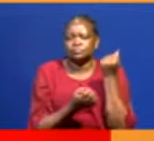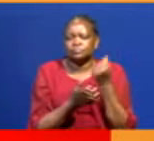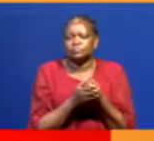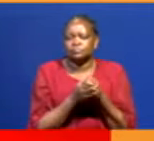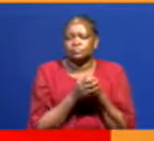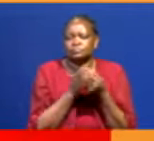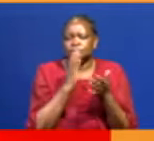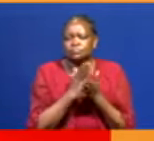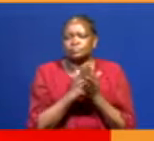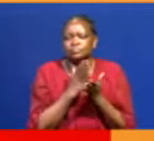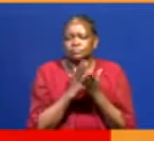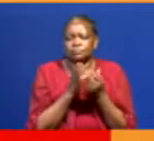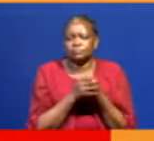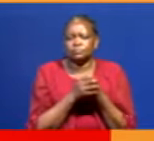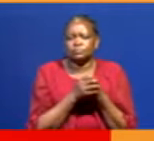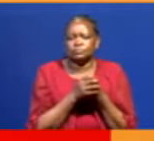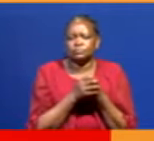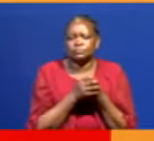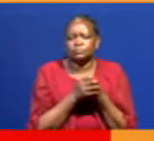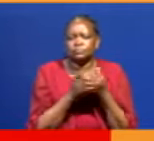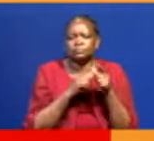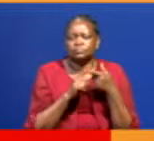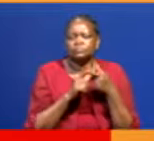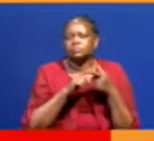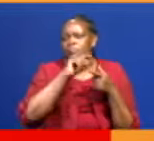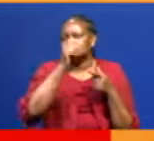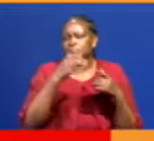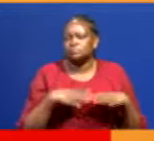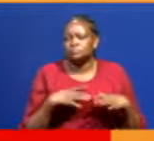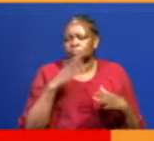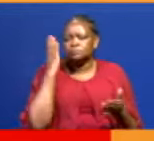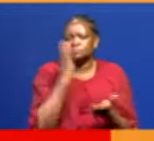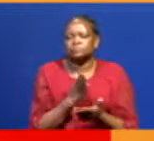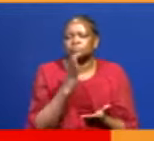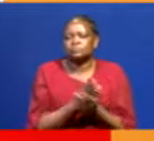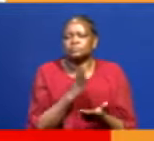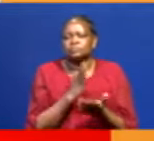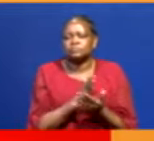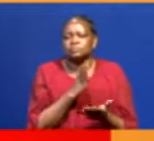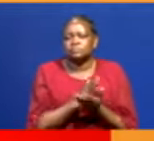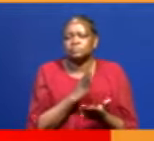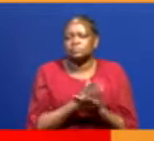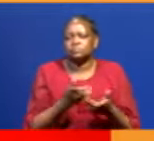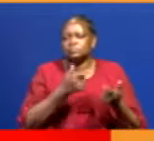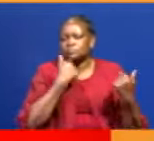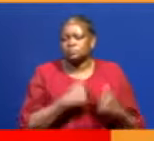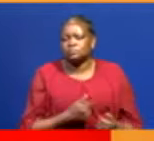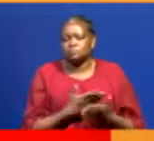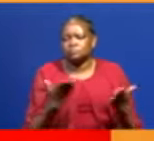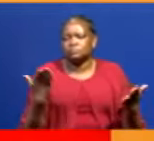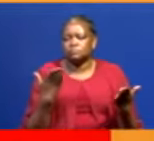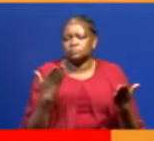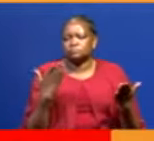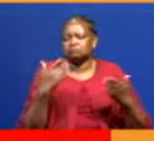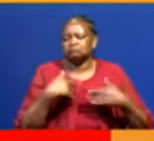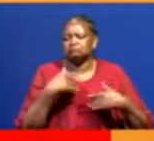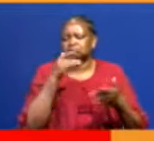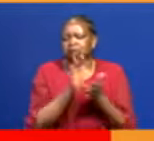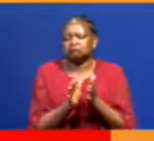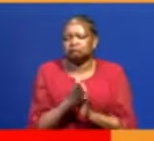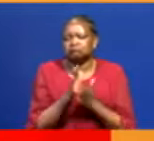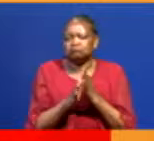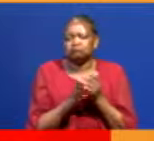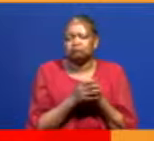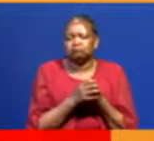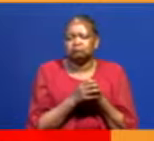multibillion industry. Kuna mtu wa pili ambaye kwa kweli kwa moyo wake hana hakika kama hii kitu iko